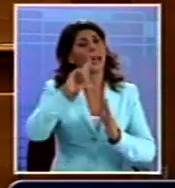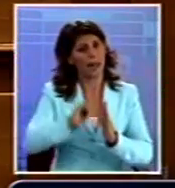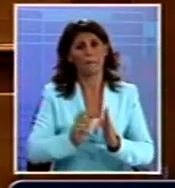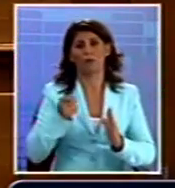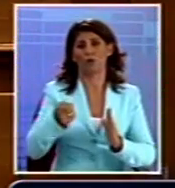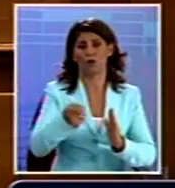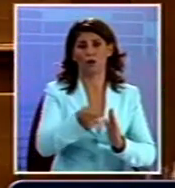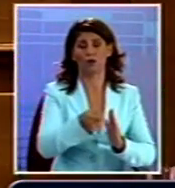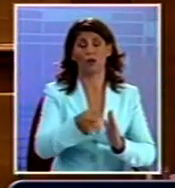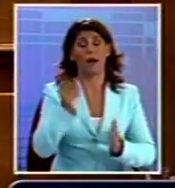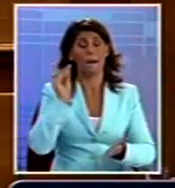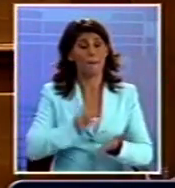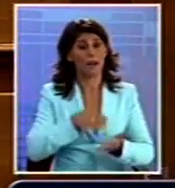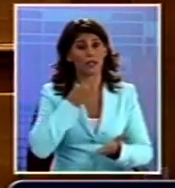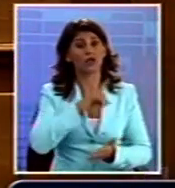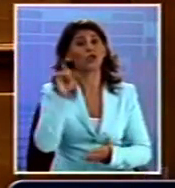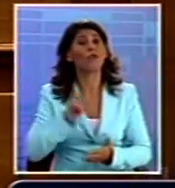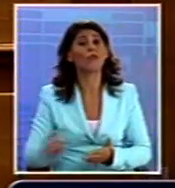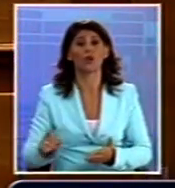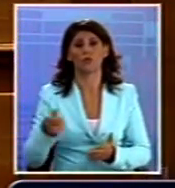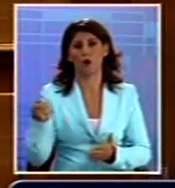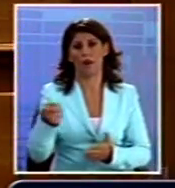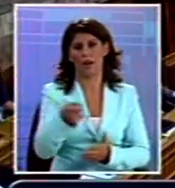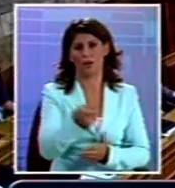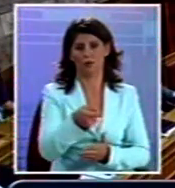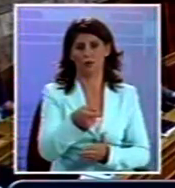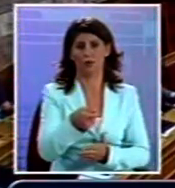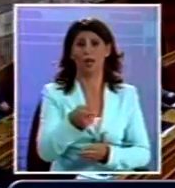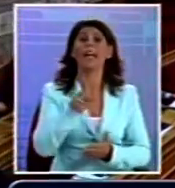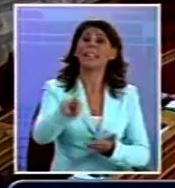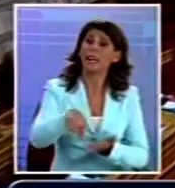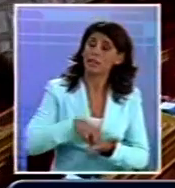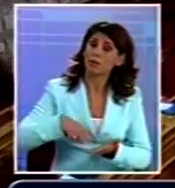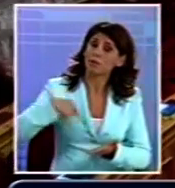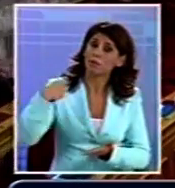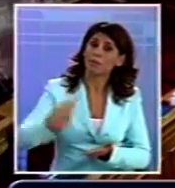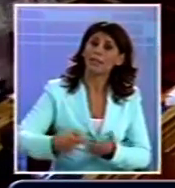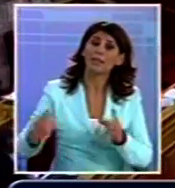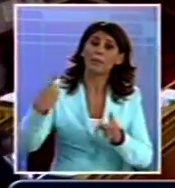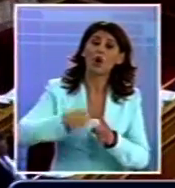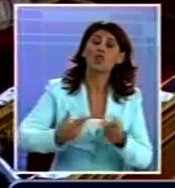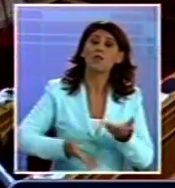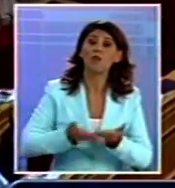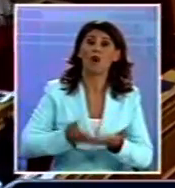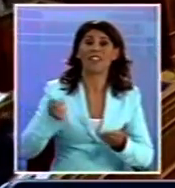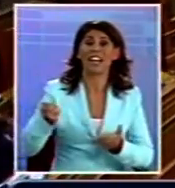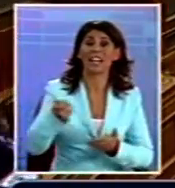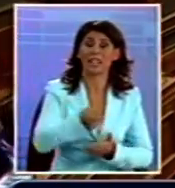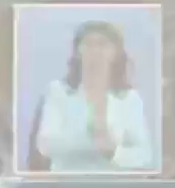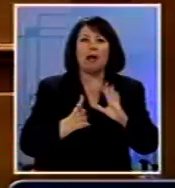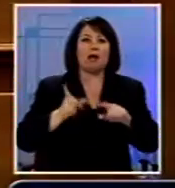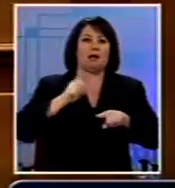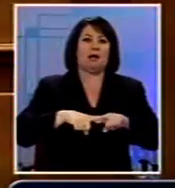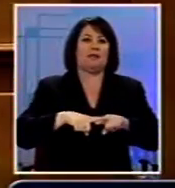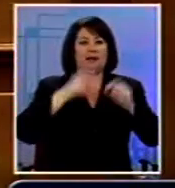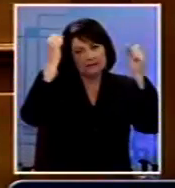χρέος μας. Επαναλαμβάνω, το βιώσιμο χρέος μας. Και να εισπράξουμε μετά την πρόσθετη βοήθεια χρέους που